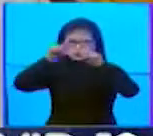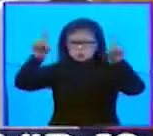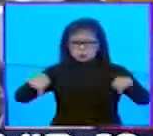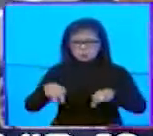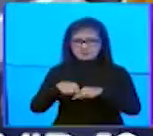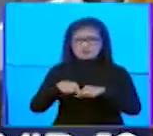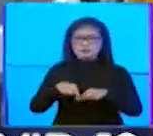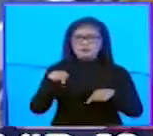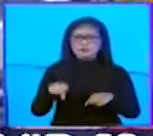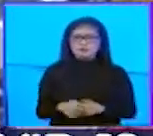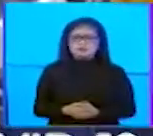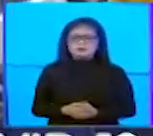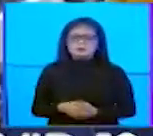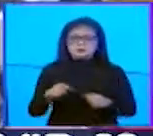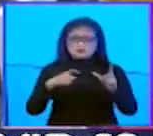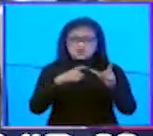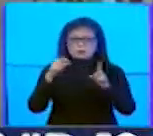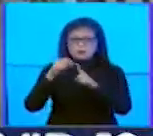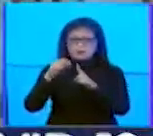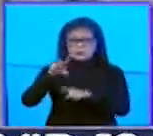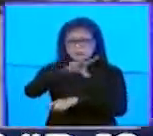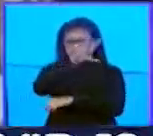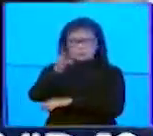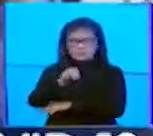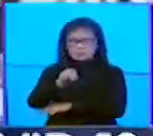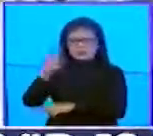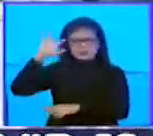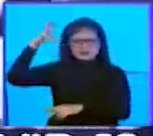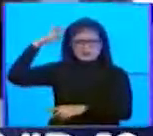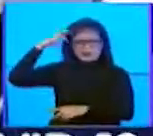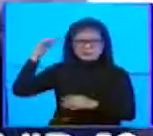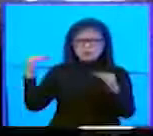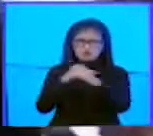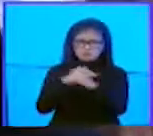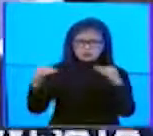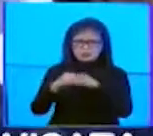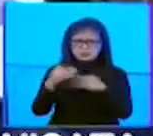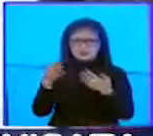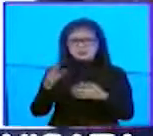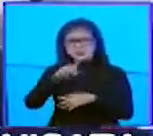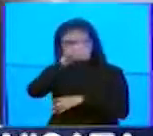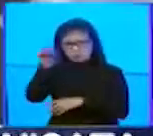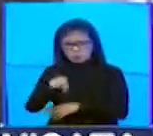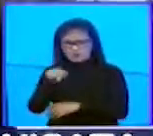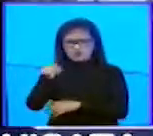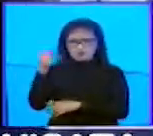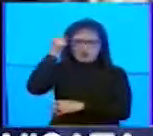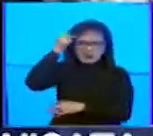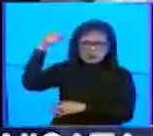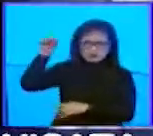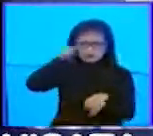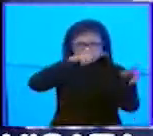yang dilakukan oleh Satpol PP Jabar, BPBD Jabar, dan Dishub Jawa Barat ini dilakukan di rest area tol dan tempat wisata. Selama libur pekan